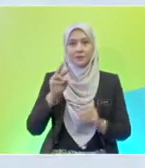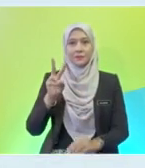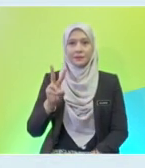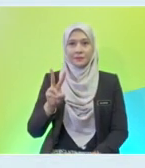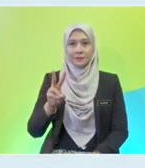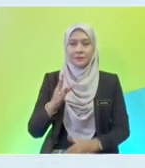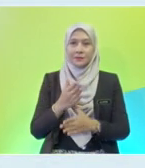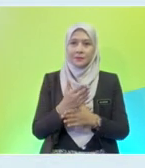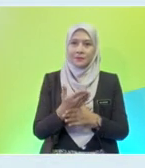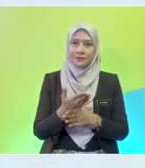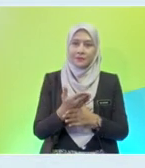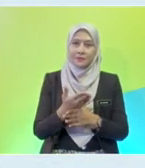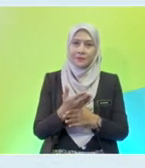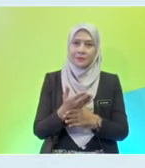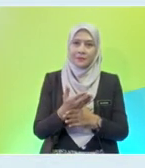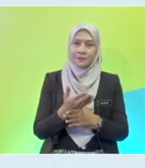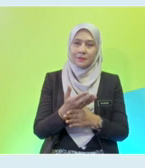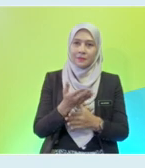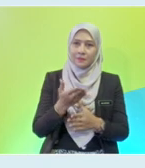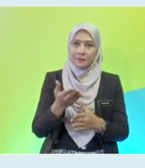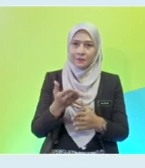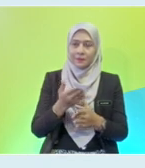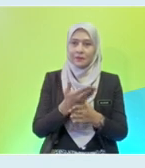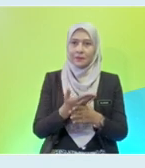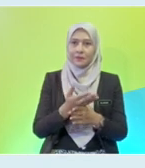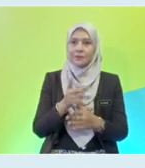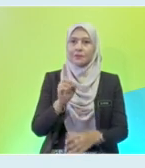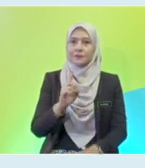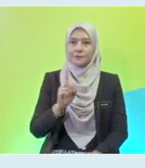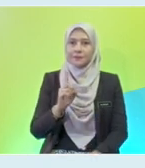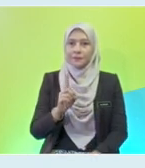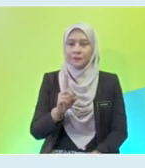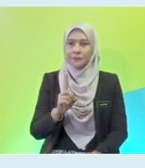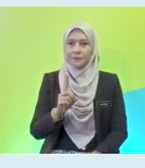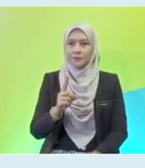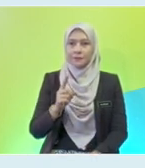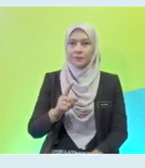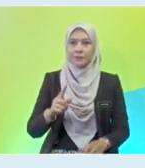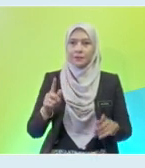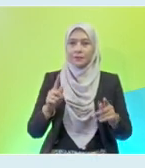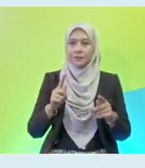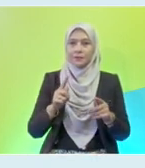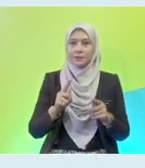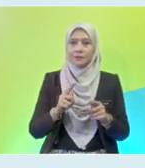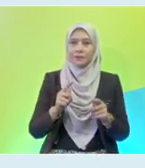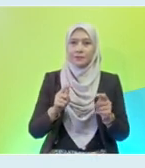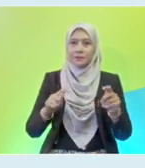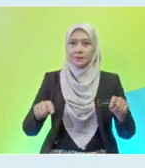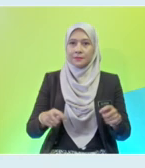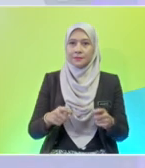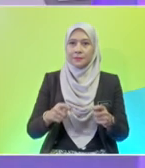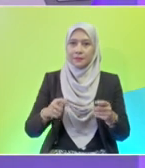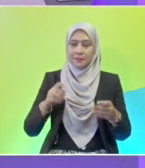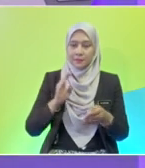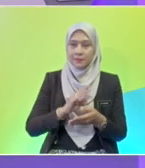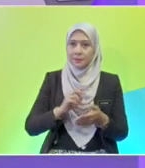manakah merupakan bahan tindak balas dalam tindak balas penyutrait jadi macam mana cara murid-murid